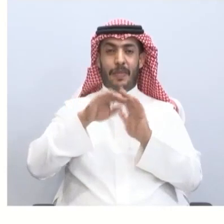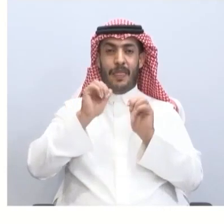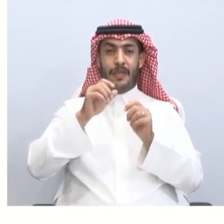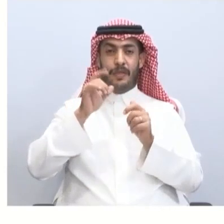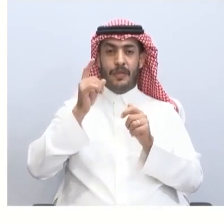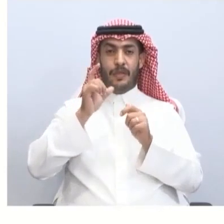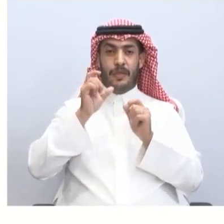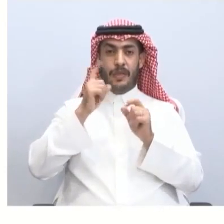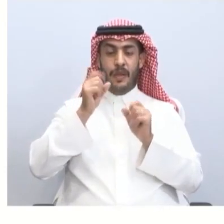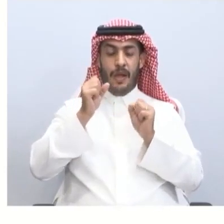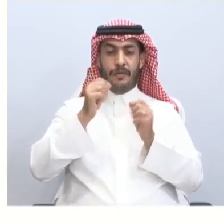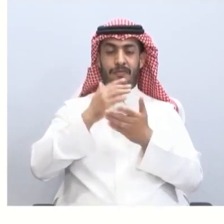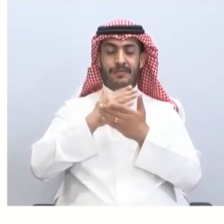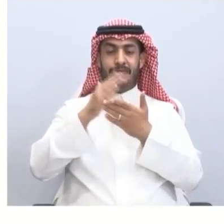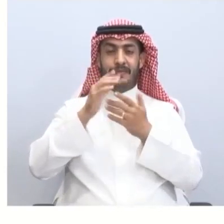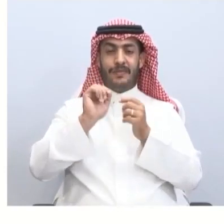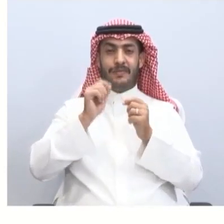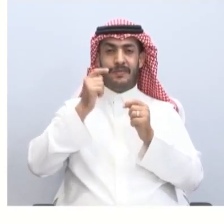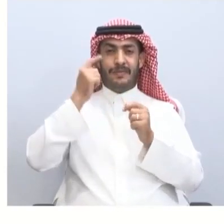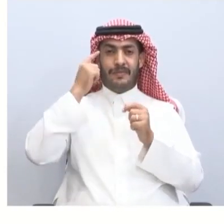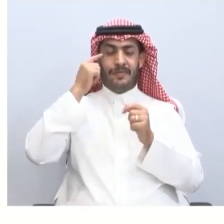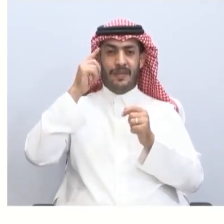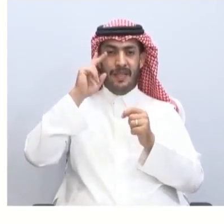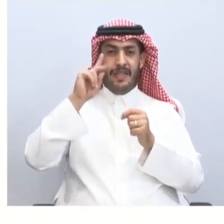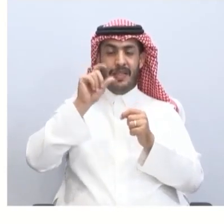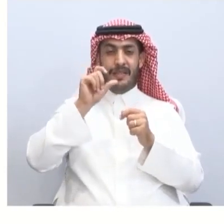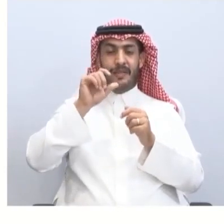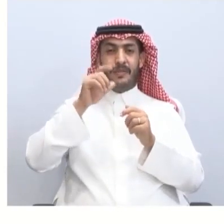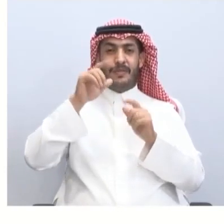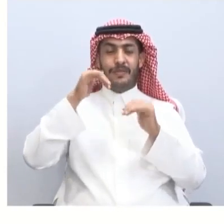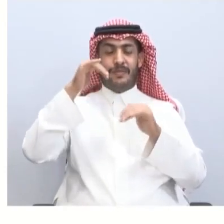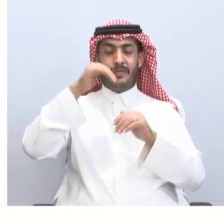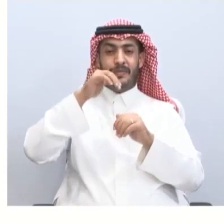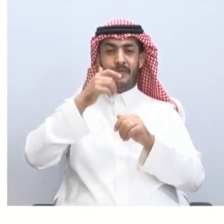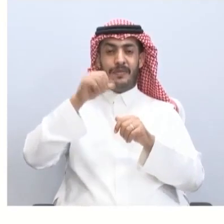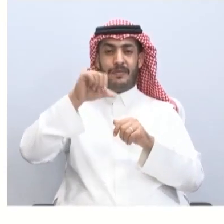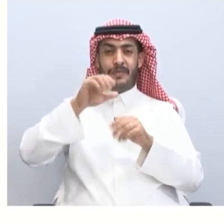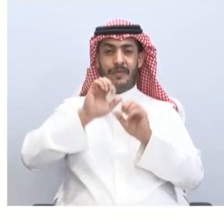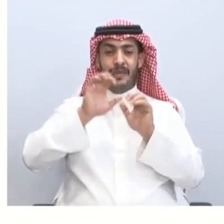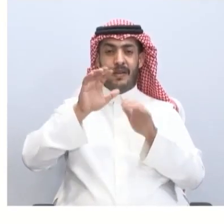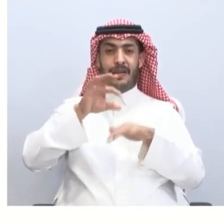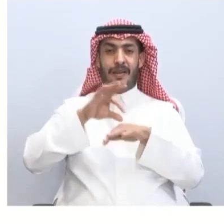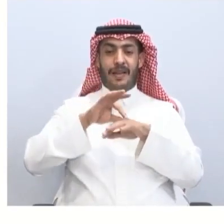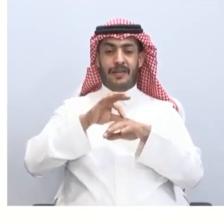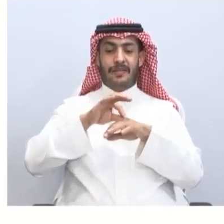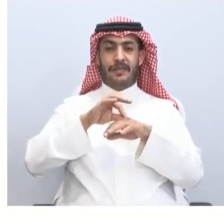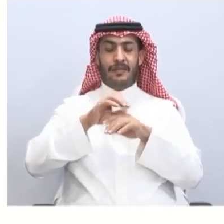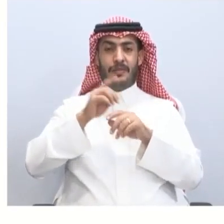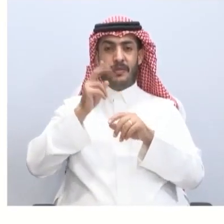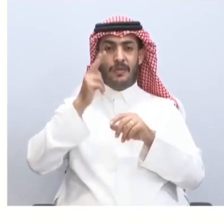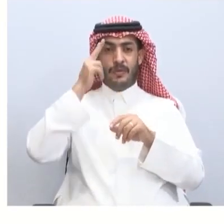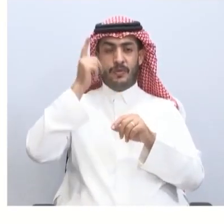الدوله وازاله الصوره القاتمه التي يبثها خصوم الدوله السعوديه